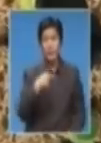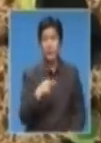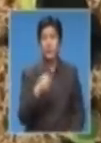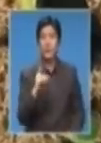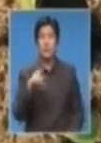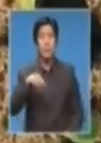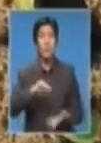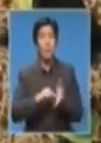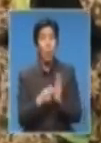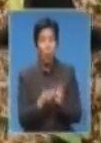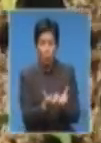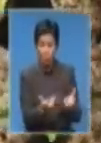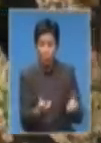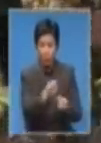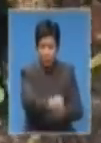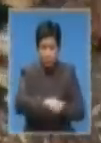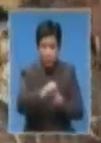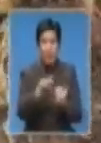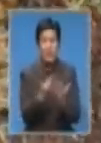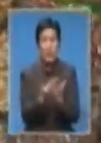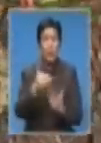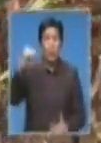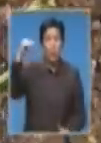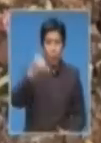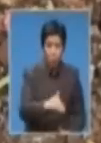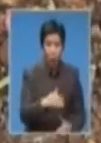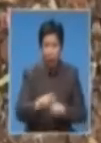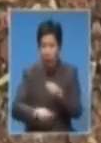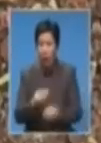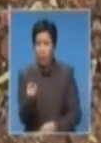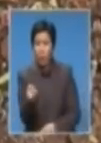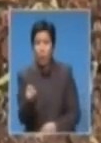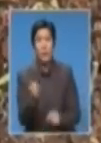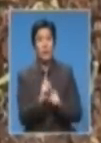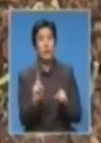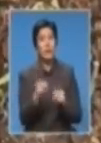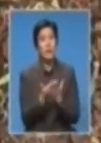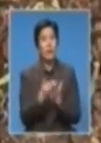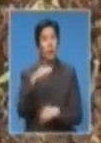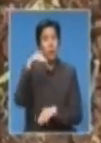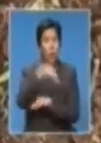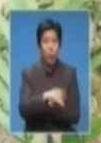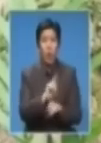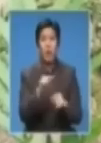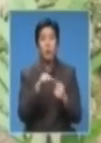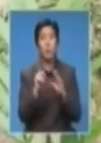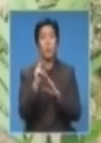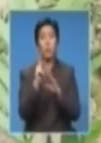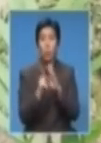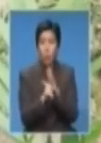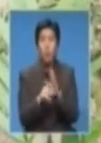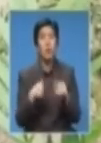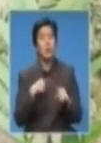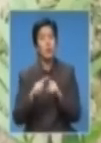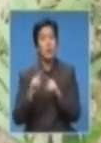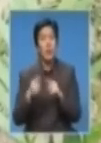งว่าราคาผลผลิตการเกษตรมันตกลงถึงแม้จะขายได้มากแต่ราคามันตกเพราะเราถูกควบคุมด้วยกฎกติกาด้วยพันธสัญญา